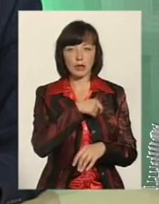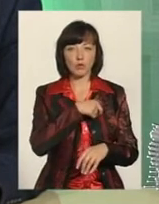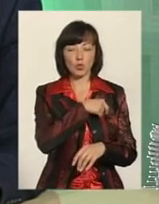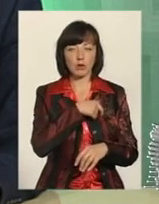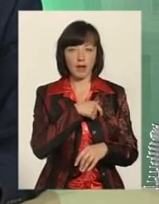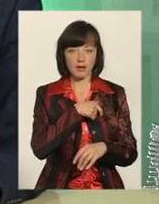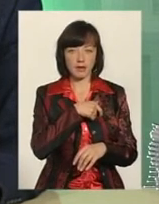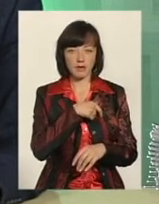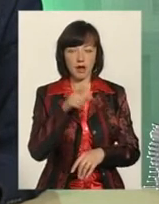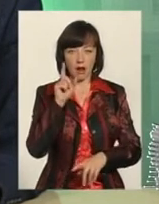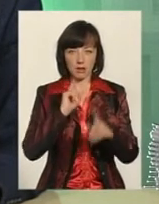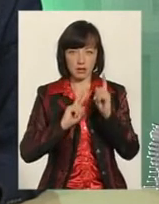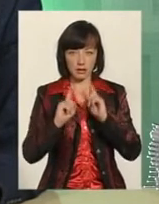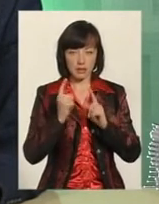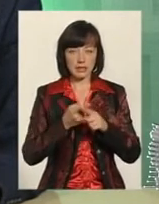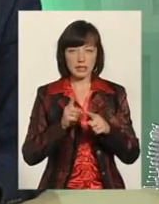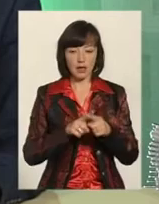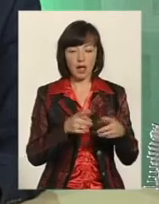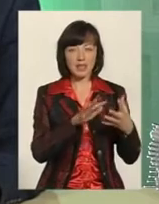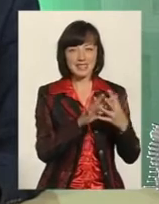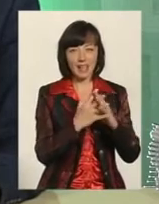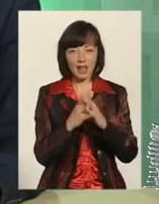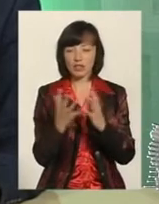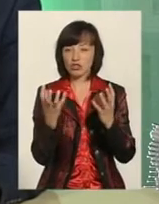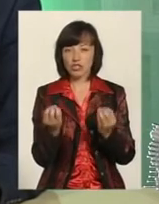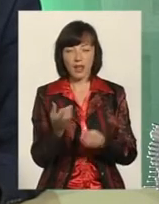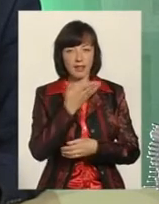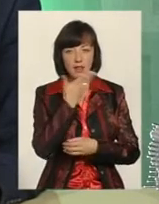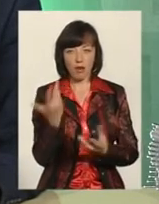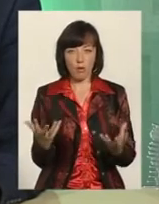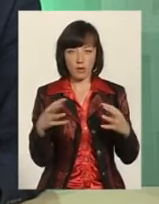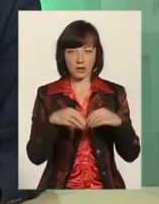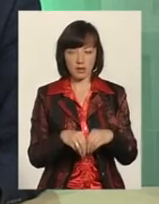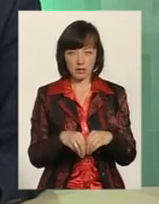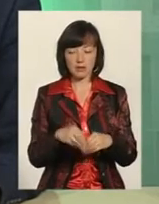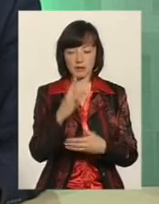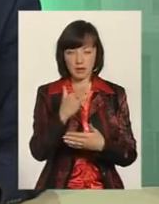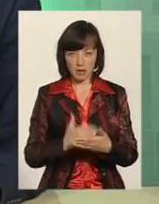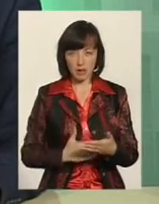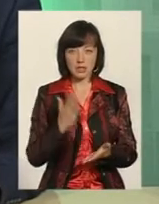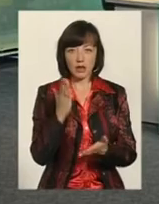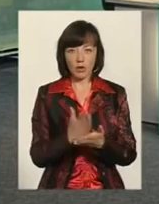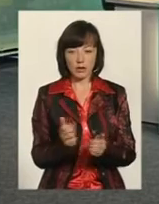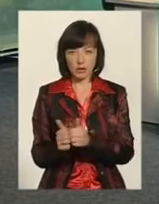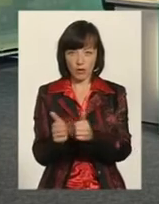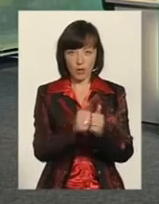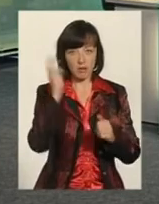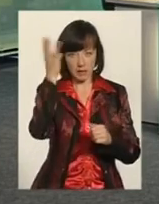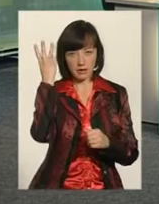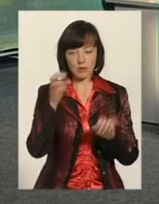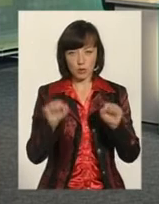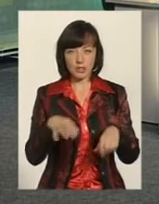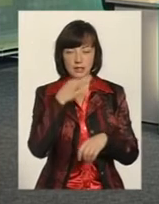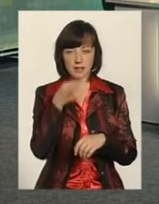сільської ради. Це ті громади, ще які не об'єдналися. Це, по суті, ті громади, які знаходяться довкола Хмельницького, чи можна так